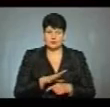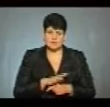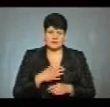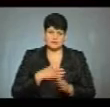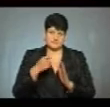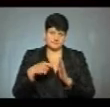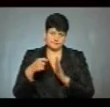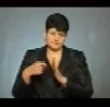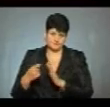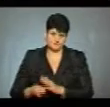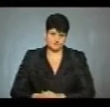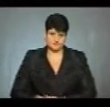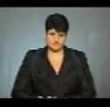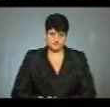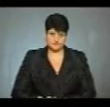знімальна група.